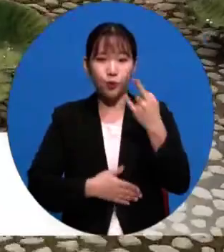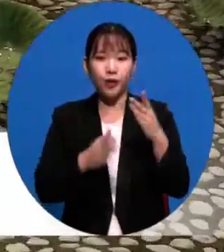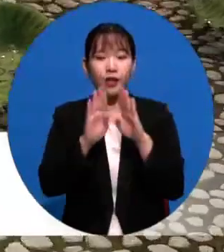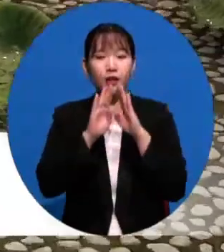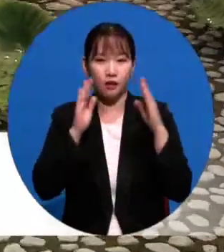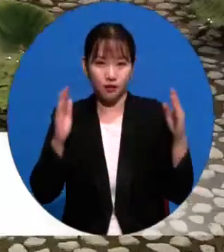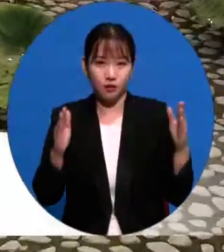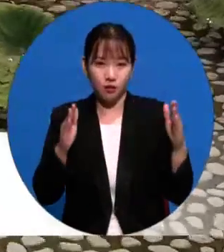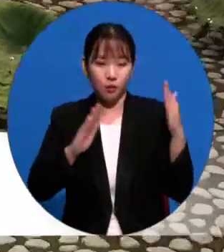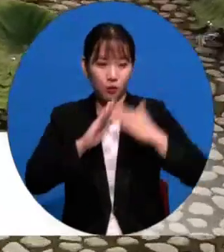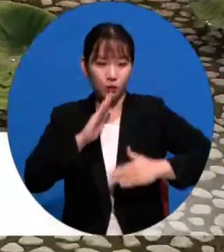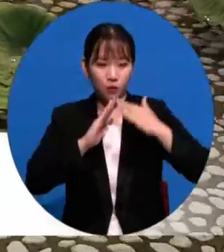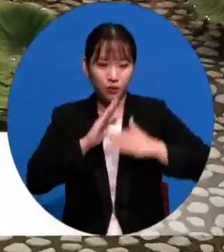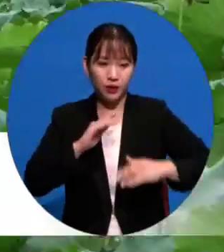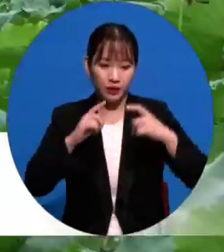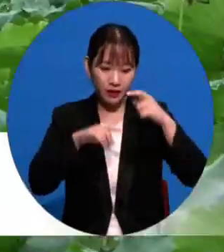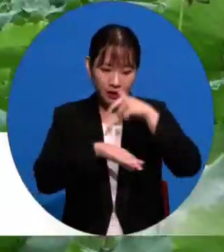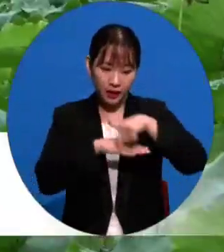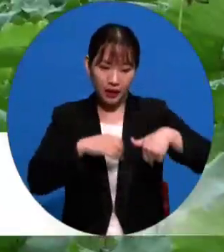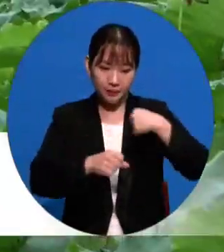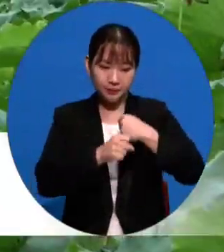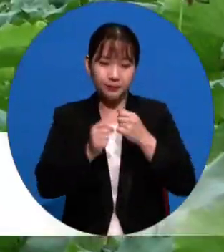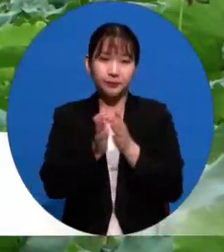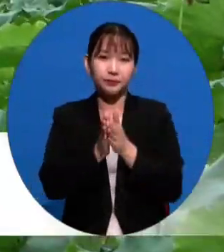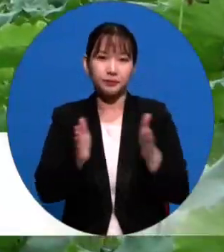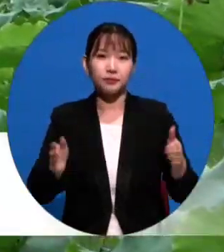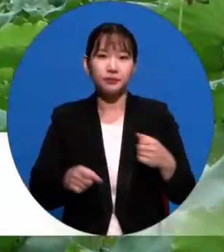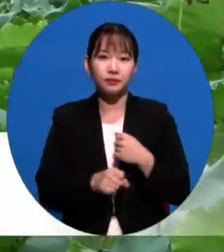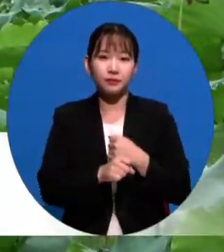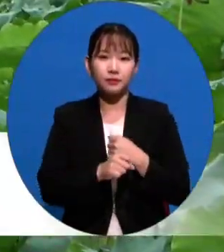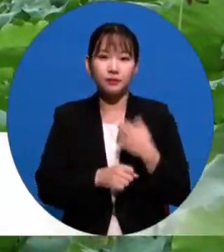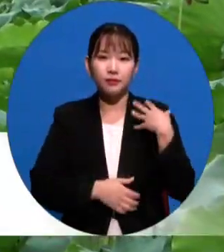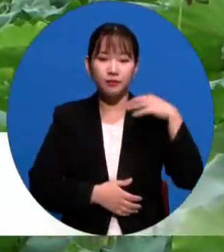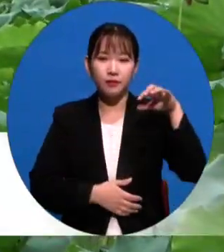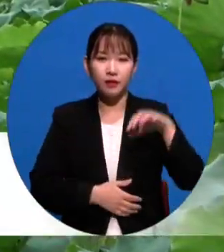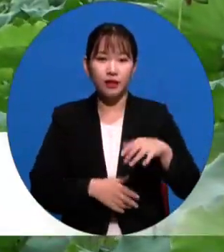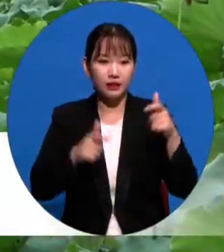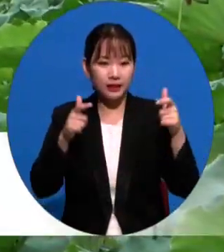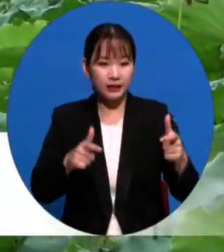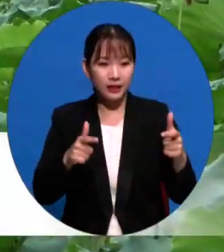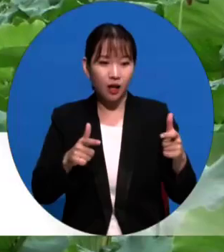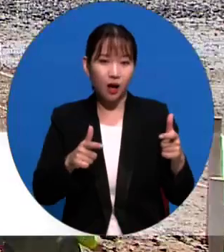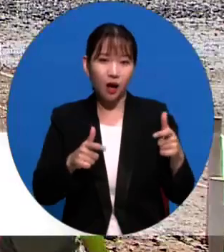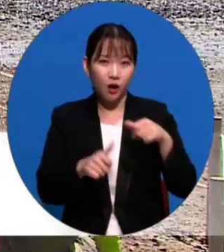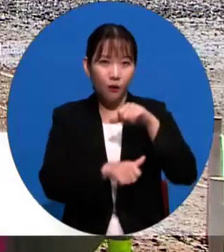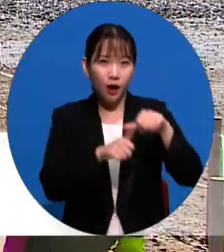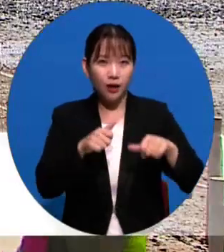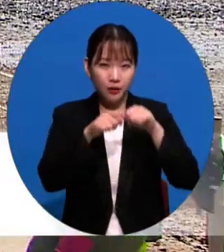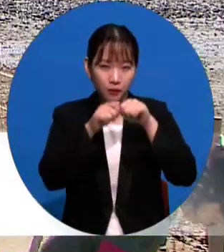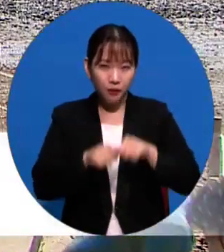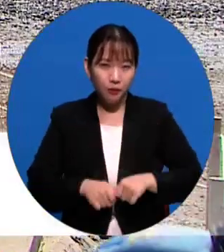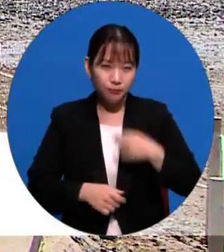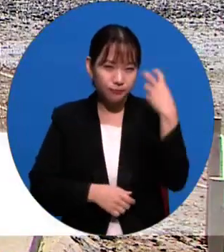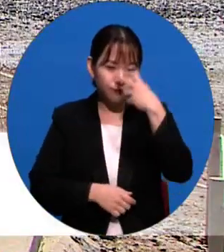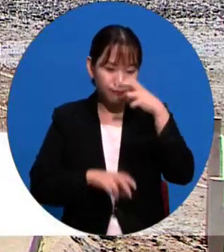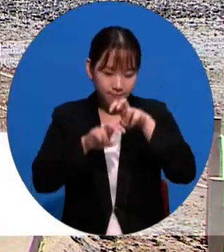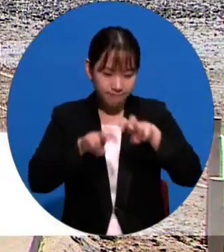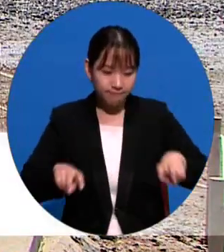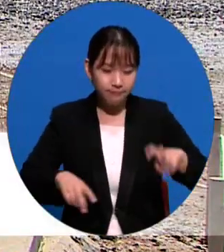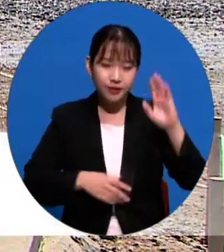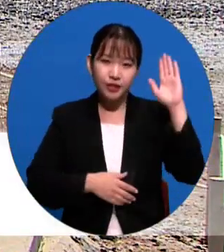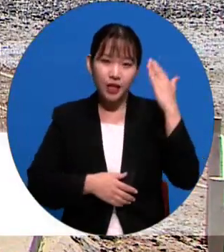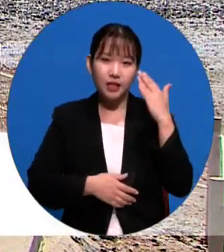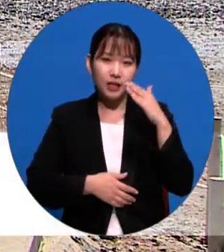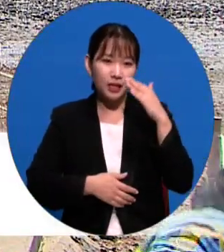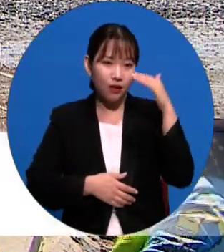개최하고 본격적인 계획 수립에 들어갔습니다. 무안군은 지역 여건과 환경을 면밀히 분석해 최신